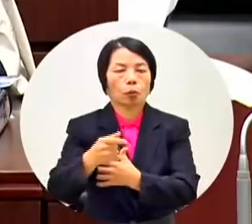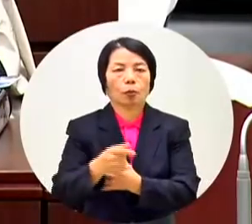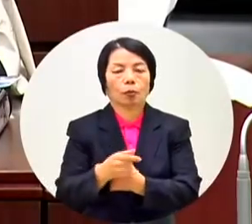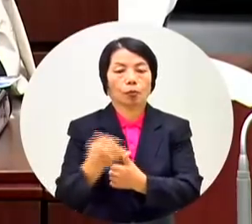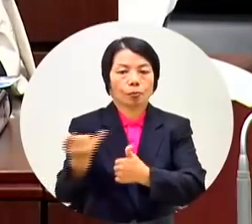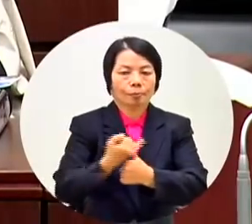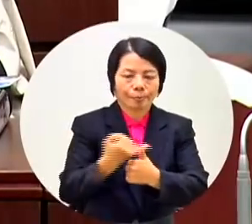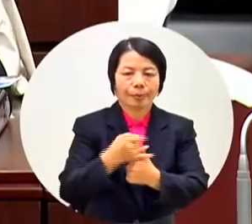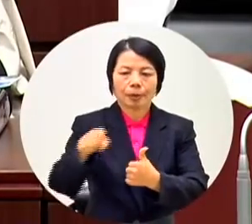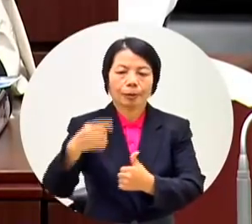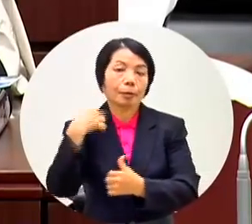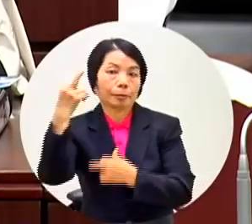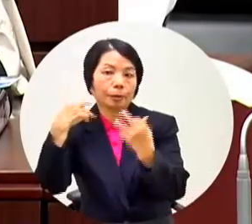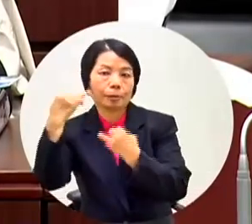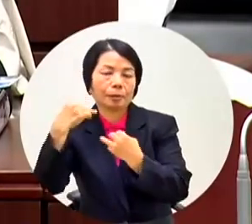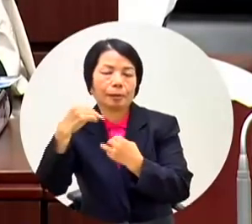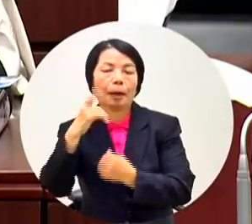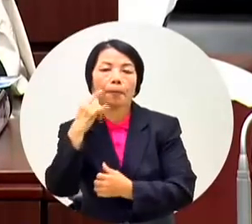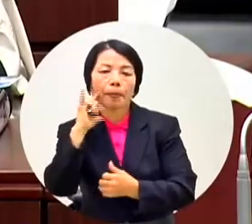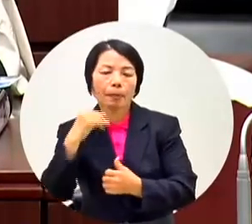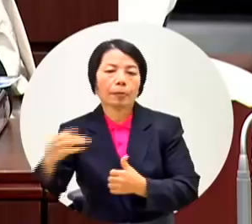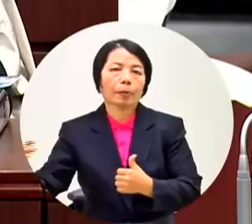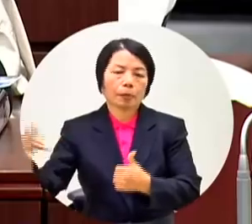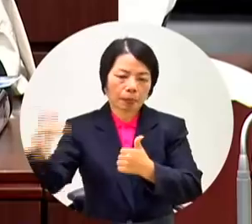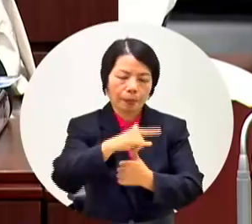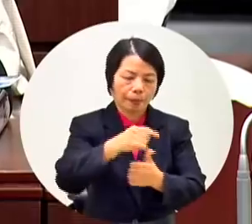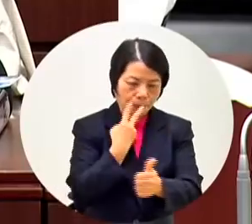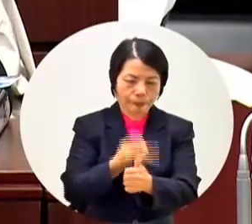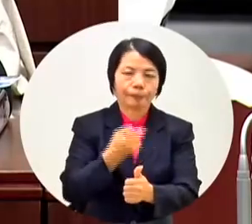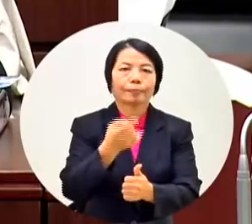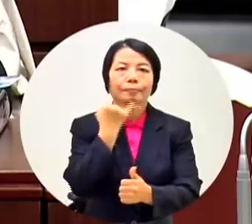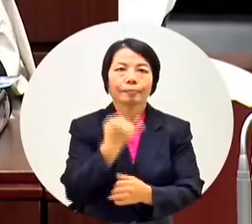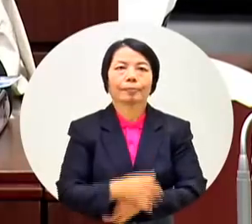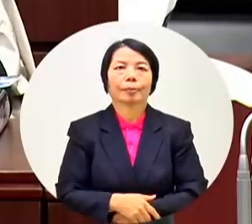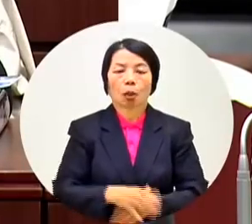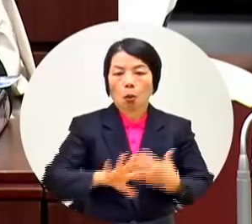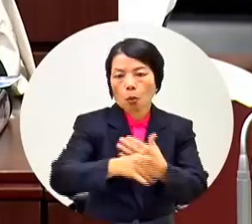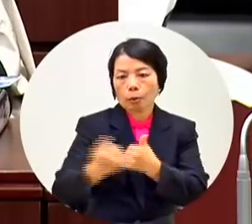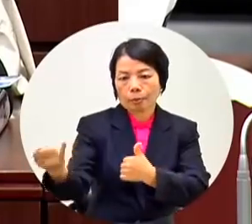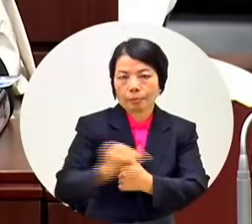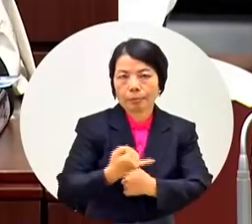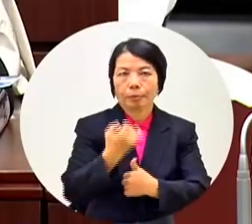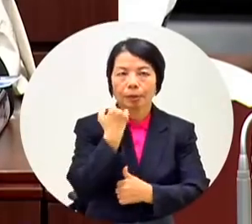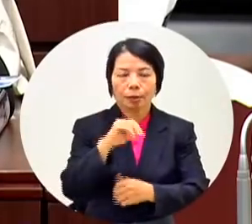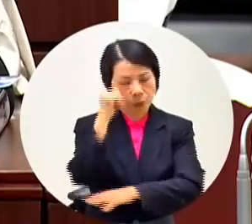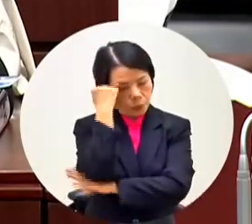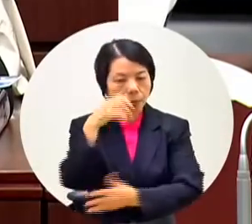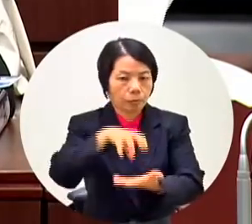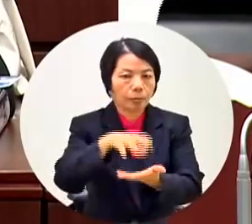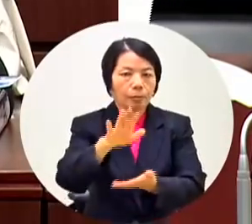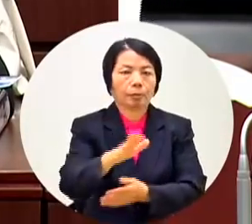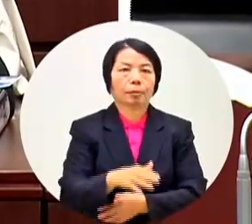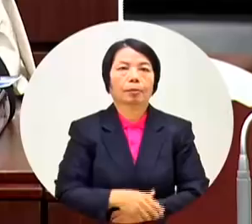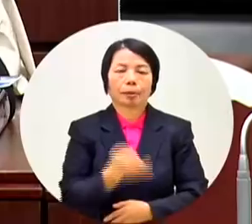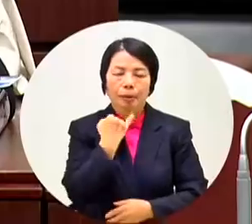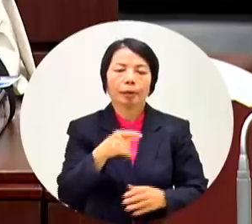清打工因为还没修法是违法的，但是外籍配偶有居留证是可以工作的，可是。